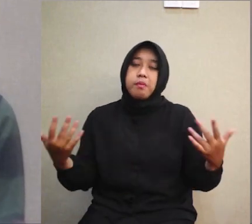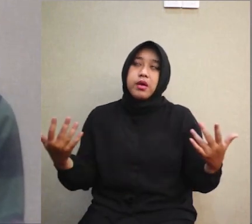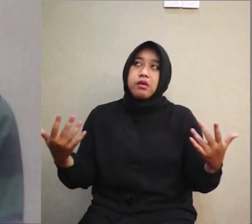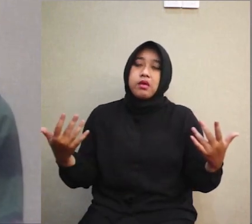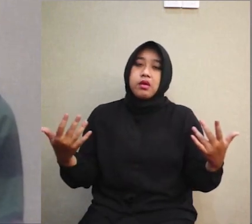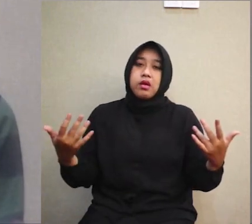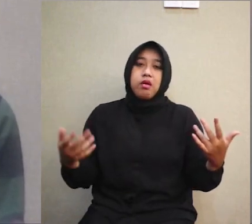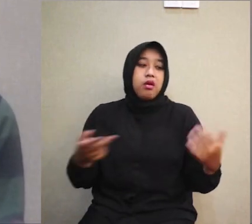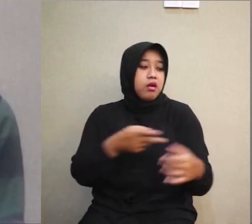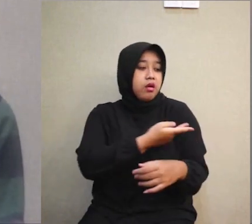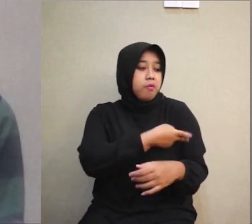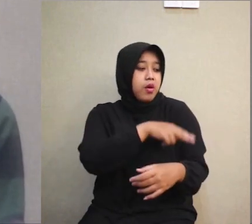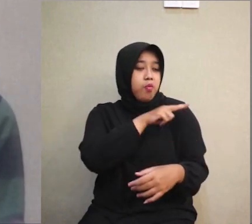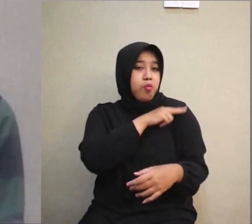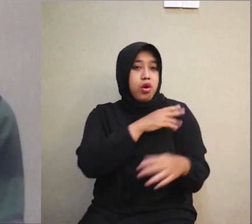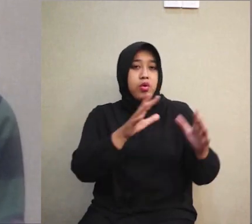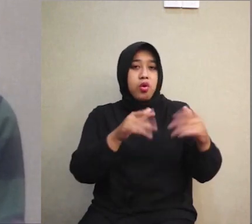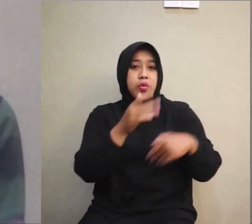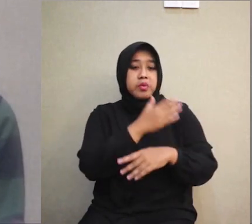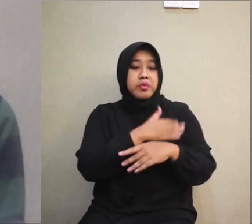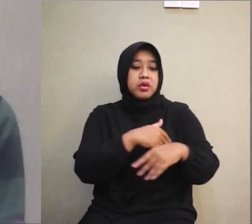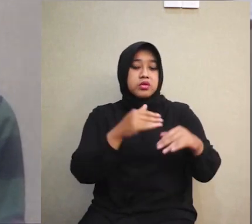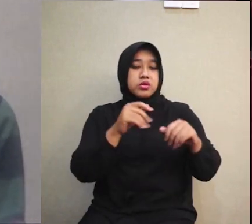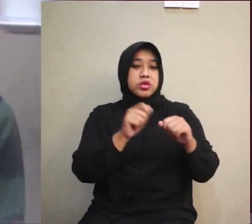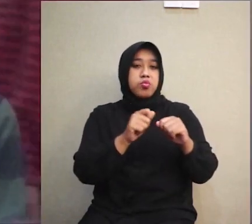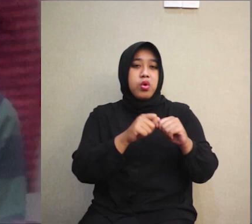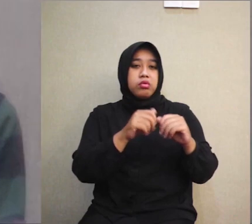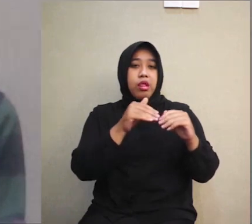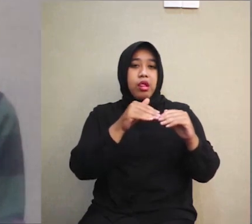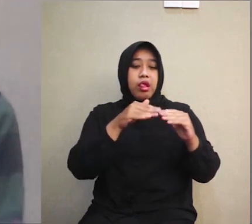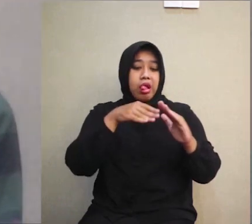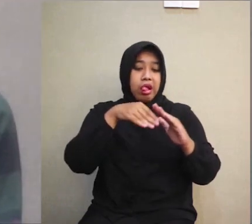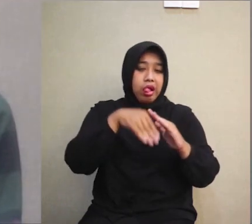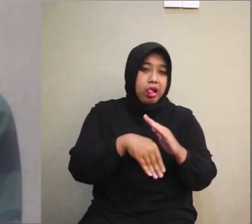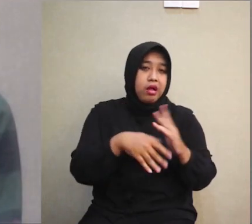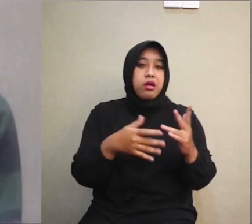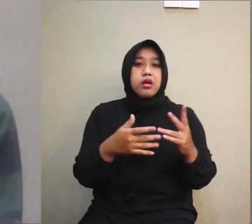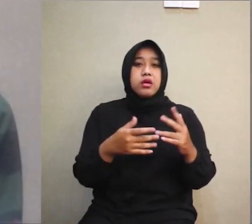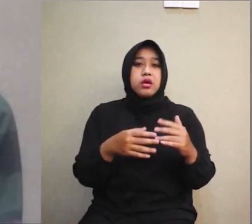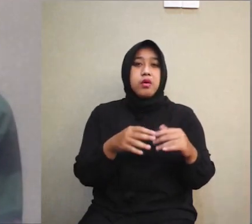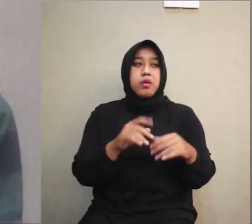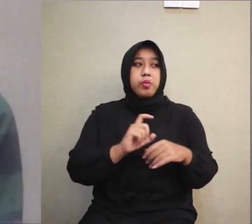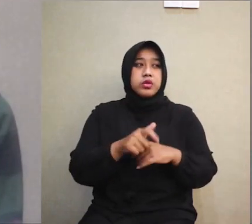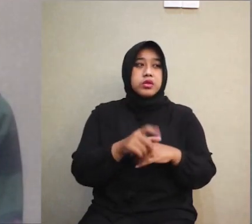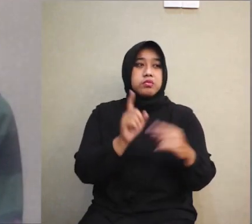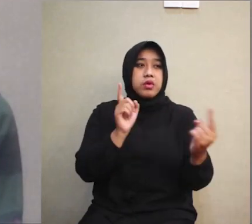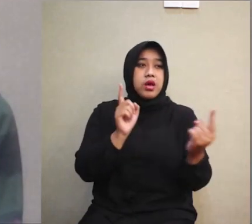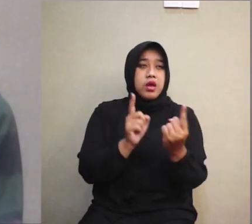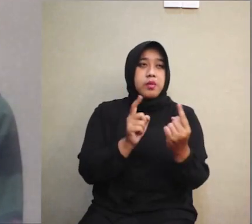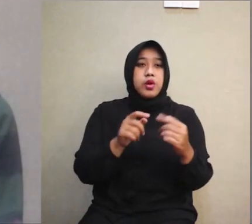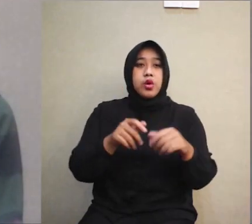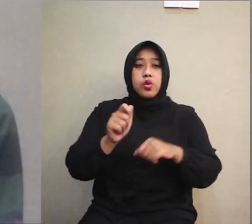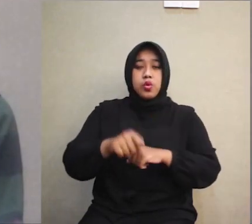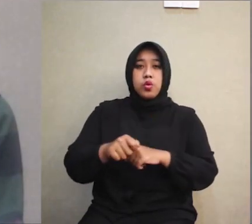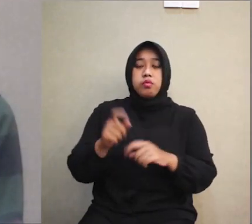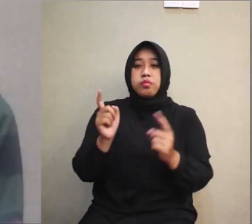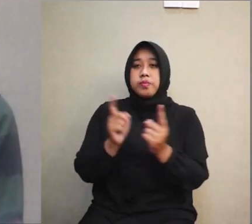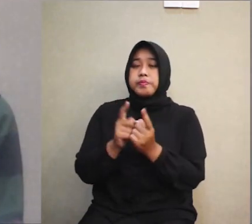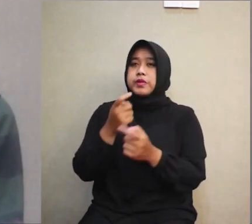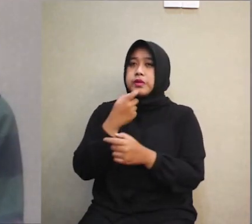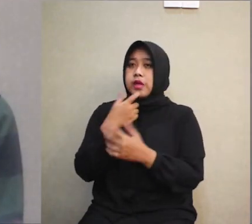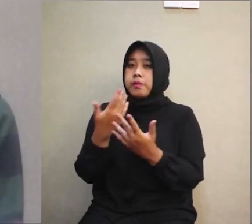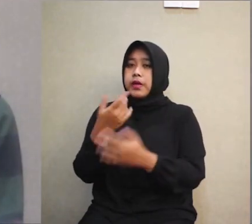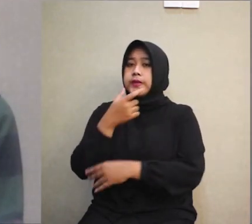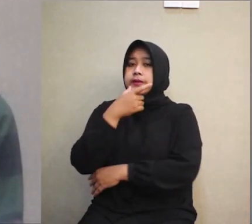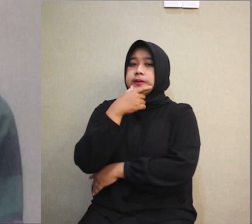kapasitas kita ketika berhadapan dengan hukum kemudian temuan selanjutnya itu terkait dengan